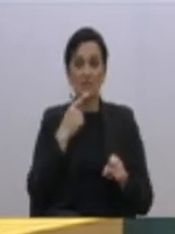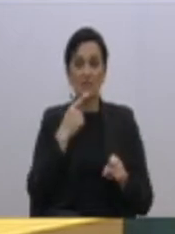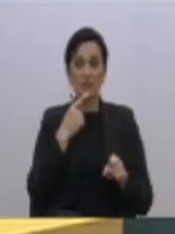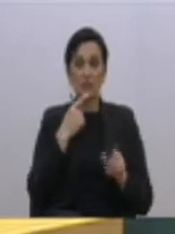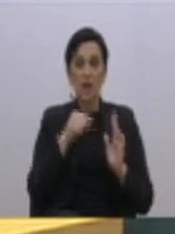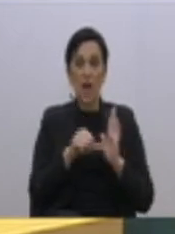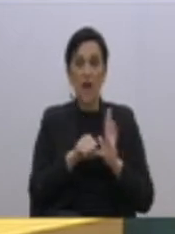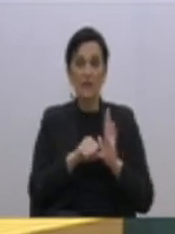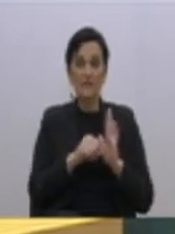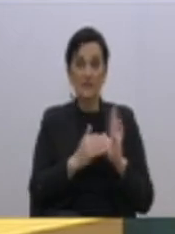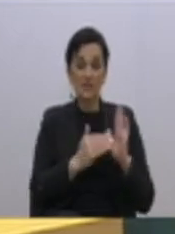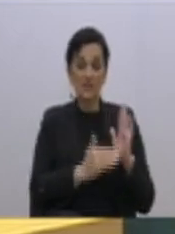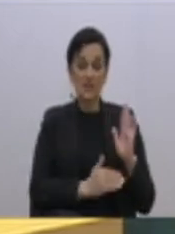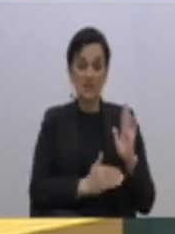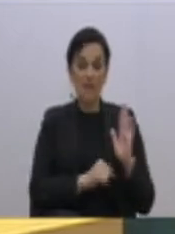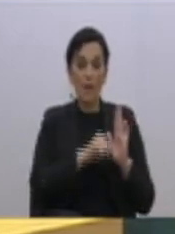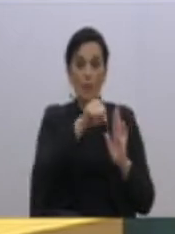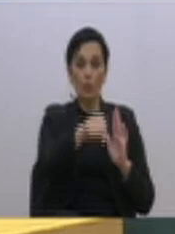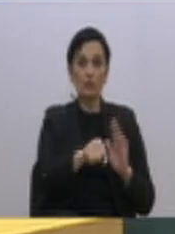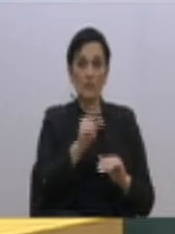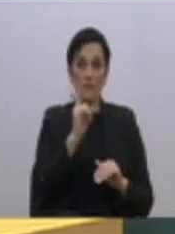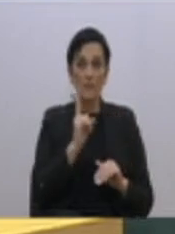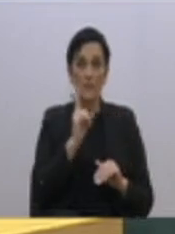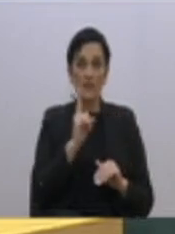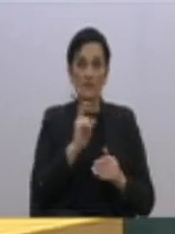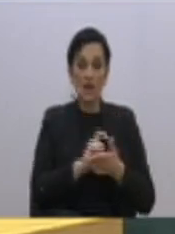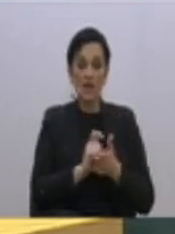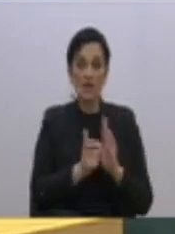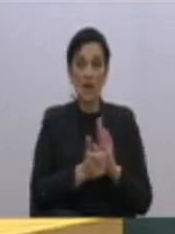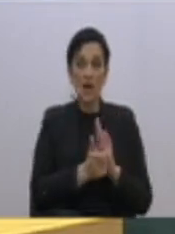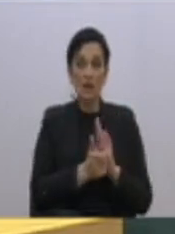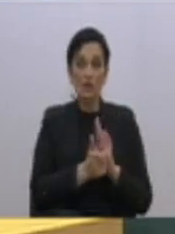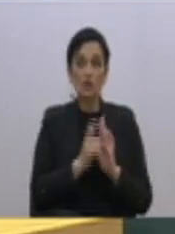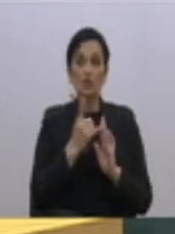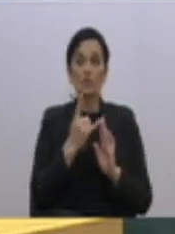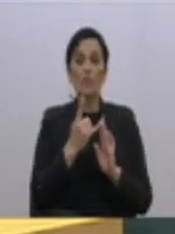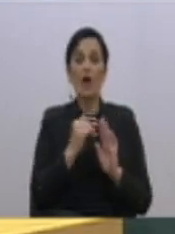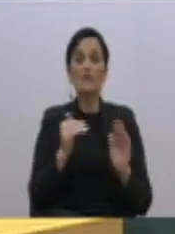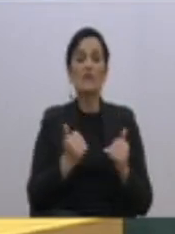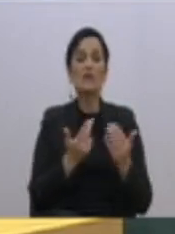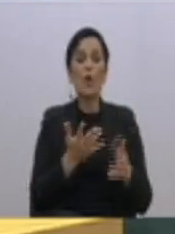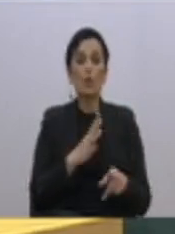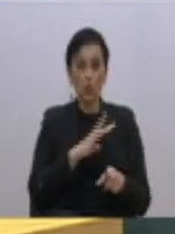6 წლის ქვემოთ ბავშვების მიყვანა პირველ კლასში. ბავშვების რაოდენობა რამდენი იყო, იცით?